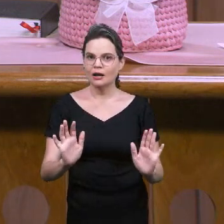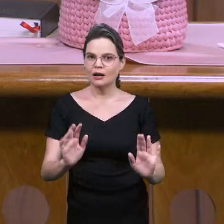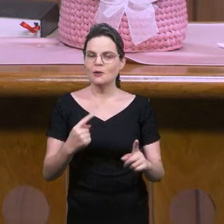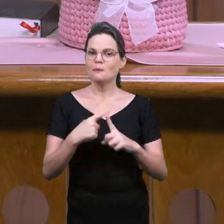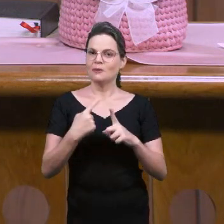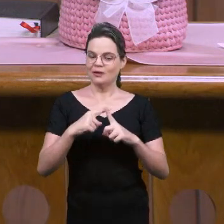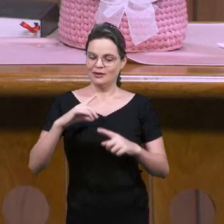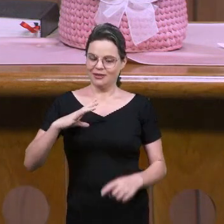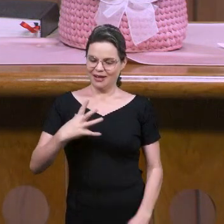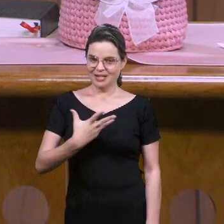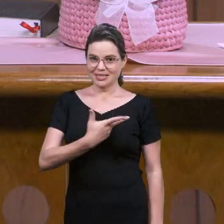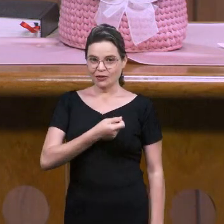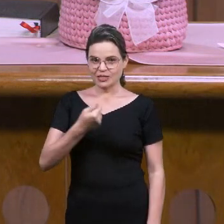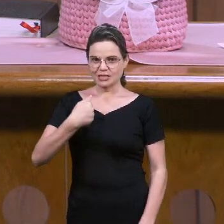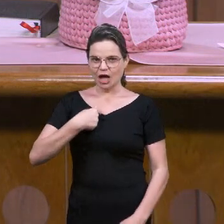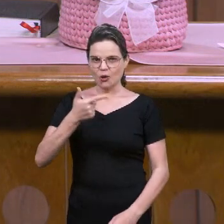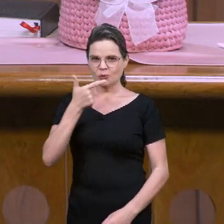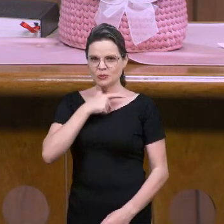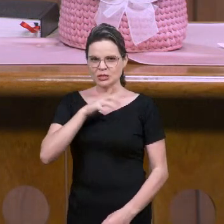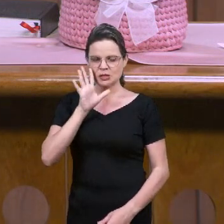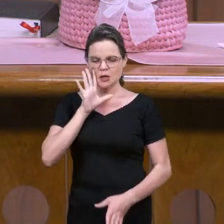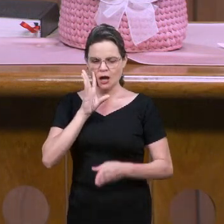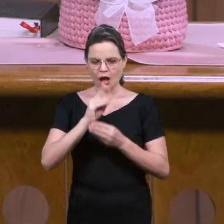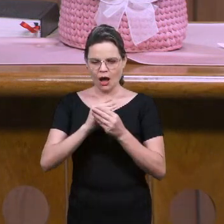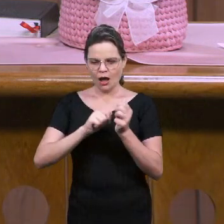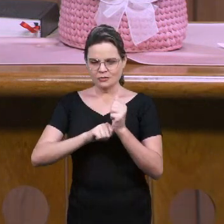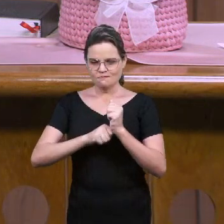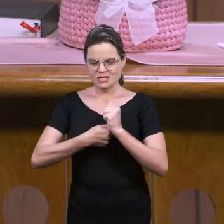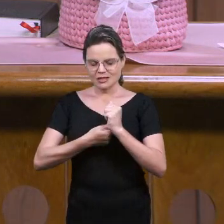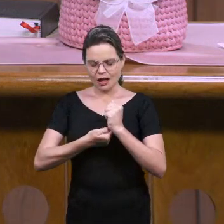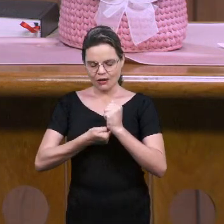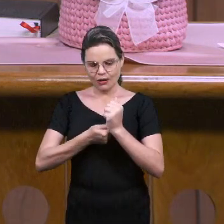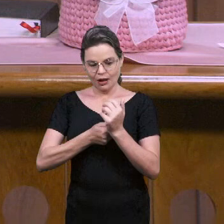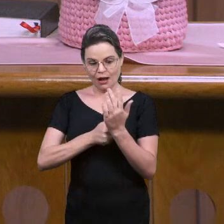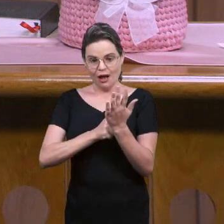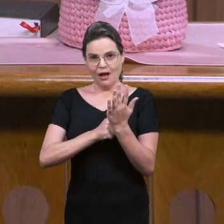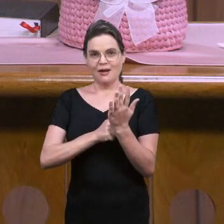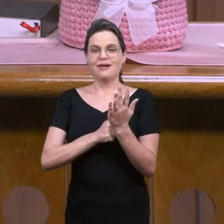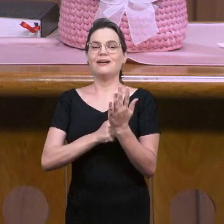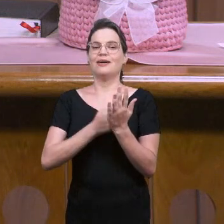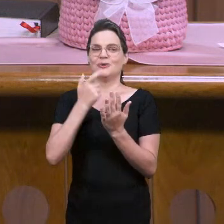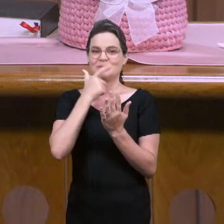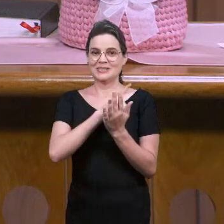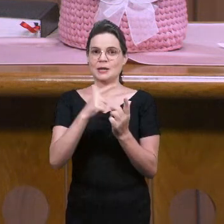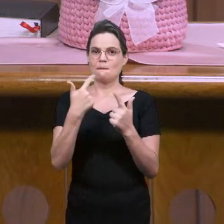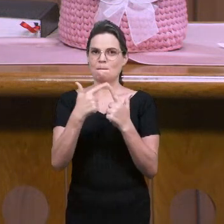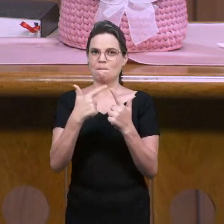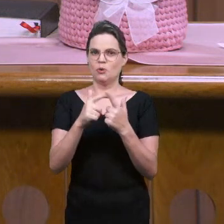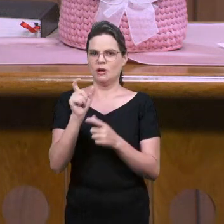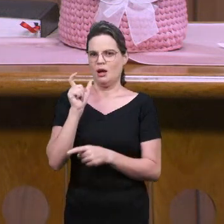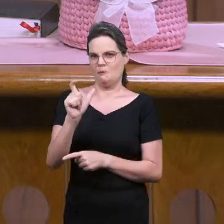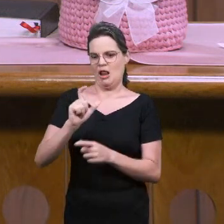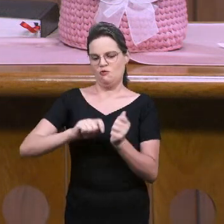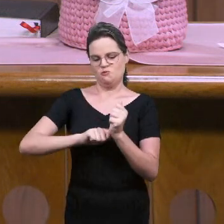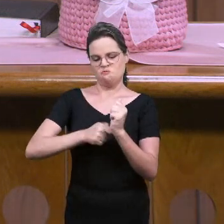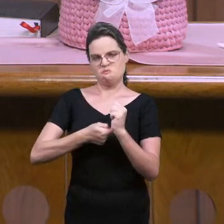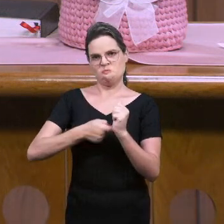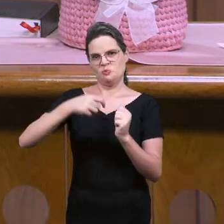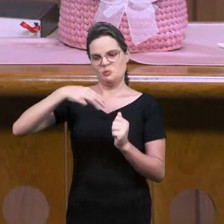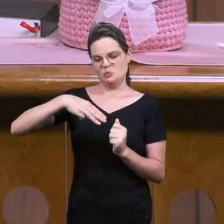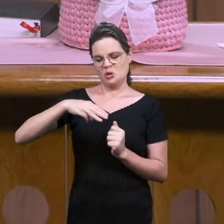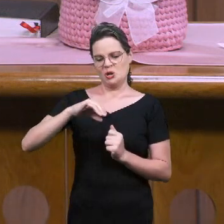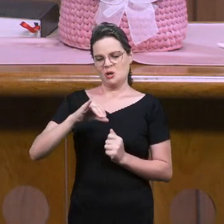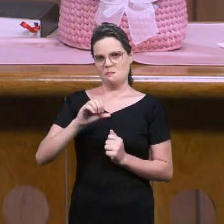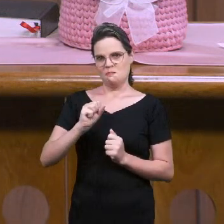n'est pas ça. Salut, c'est le fait d'entrer dans les mystères de Dieu. Pourquoi? Parce que les paraboles, mystères, personne ne comprenait.